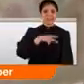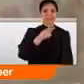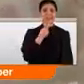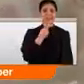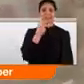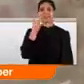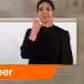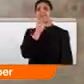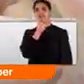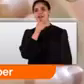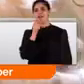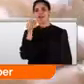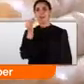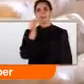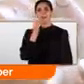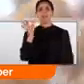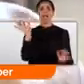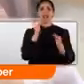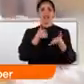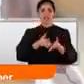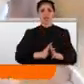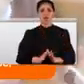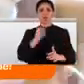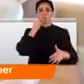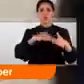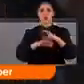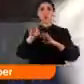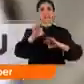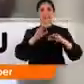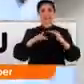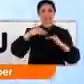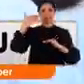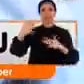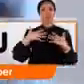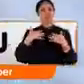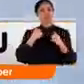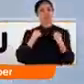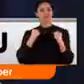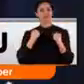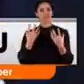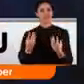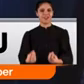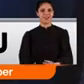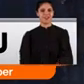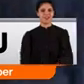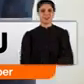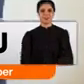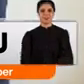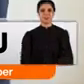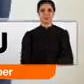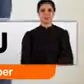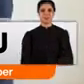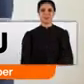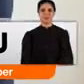olan dördüzler prematüre olarak doğdu. Yoğun bakımdaki tedavilerinin ardından da sağlıklarına kavuştular. Heyecan verici,